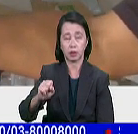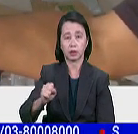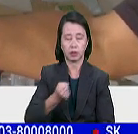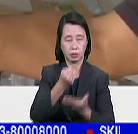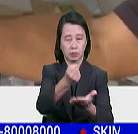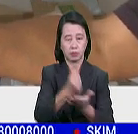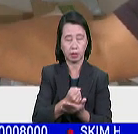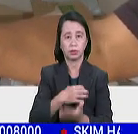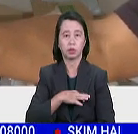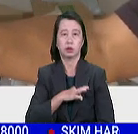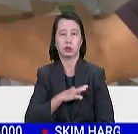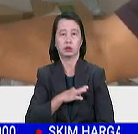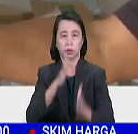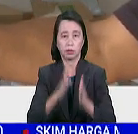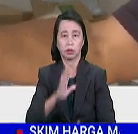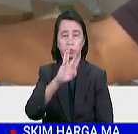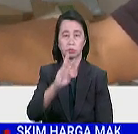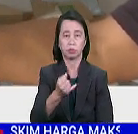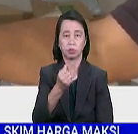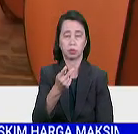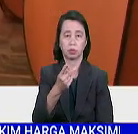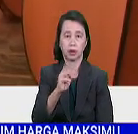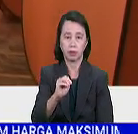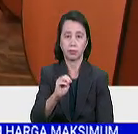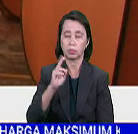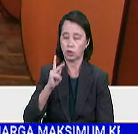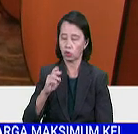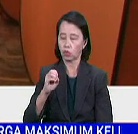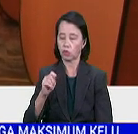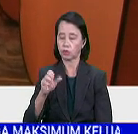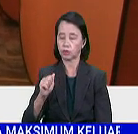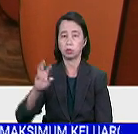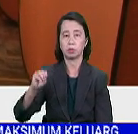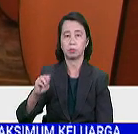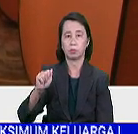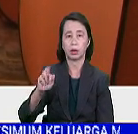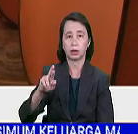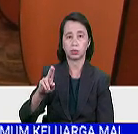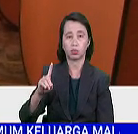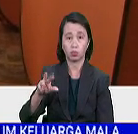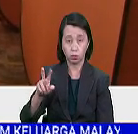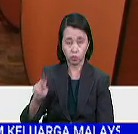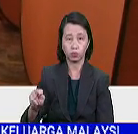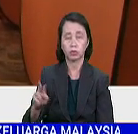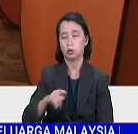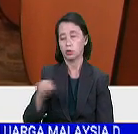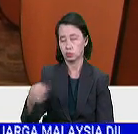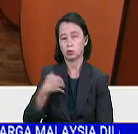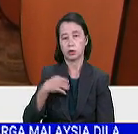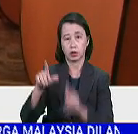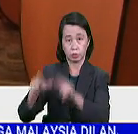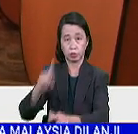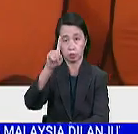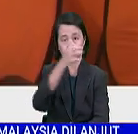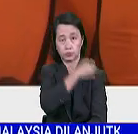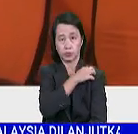dibantu oleh sukarelawan kebajikan kota marudu setiap TPS itu ditempatkan amplop satu